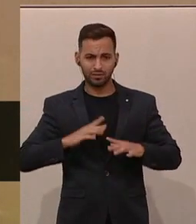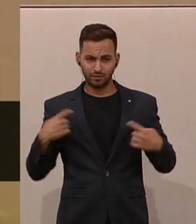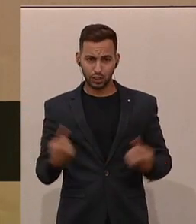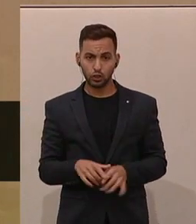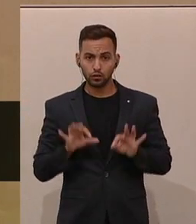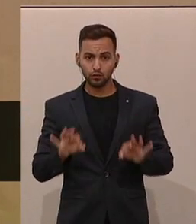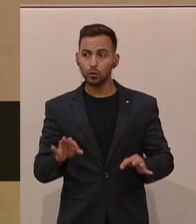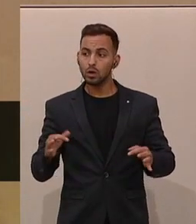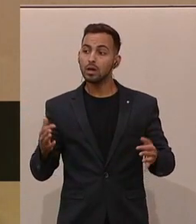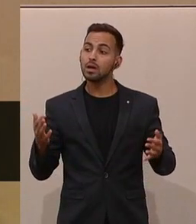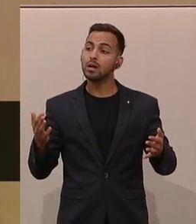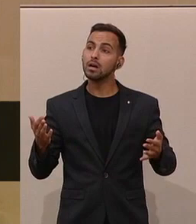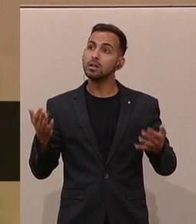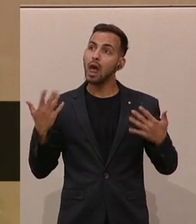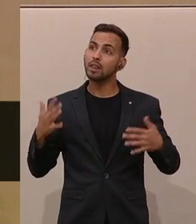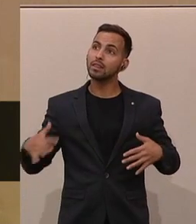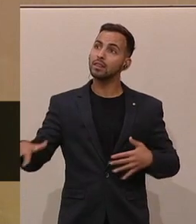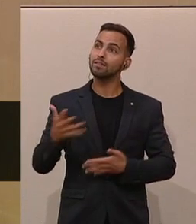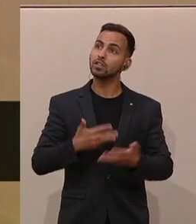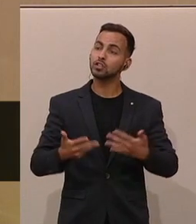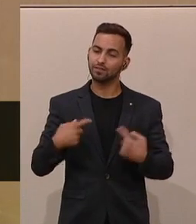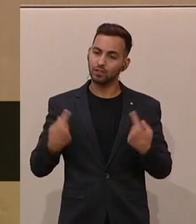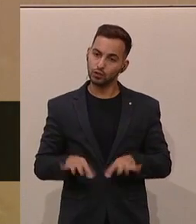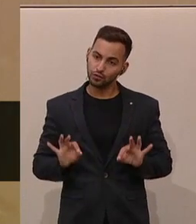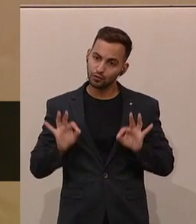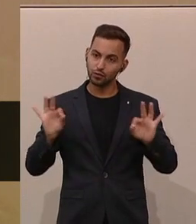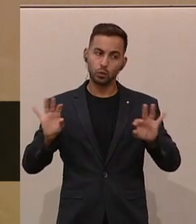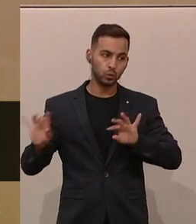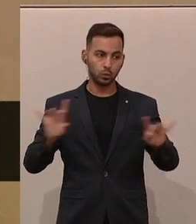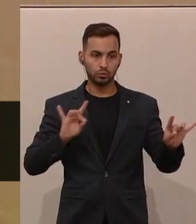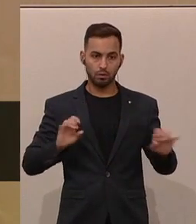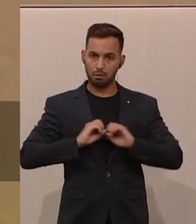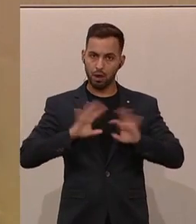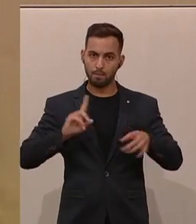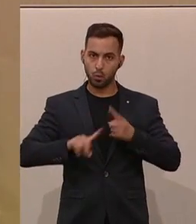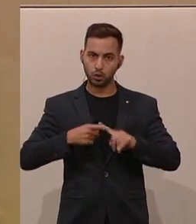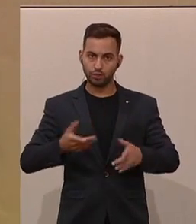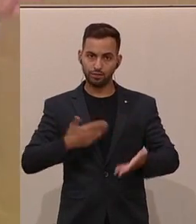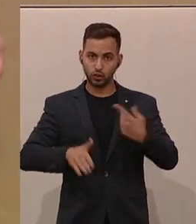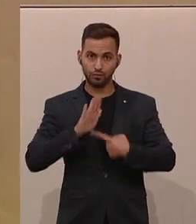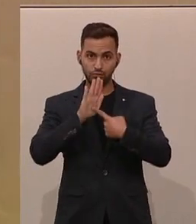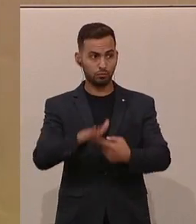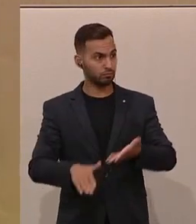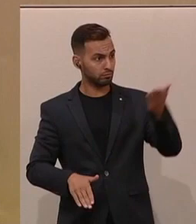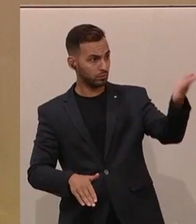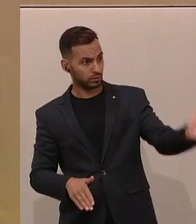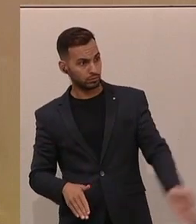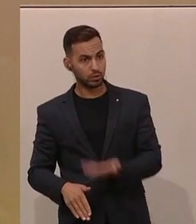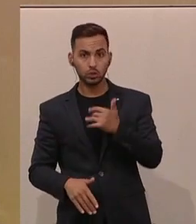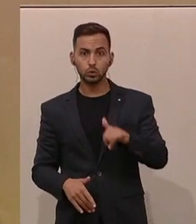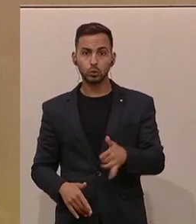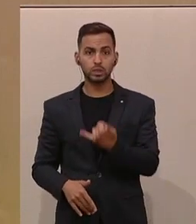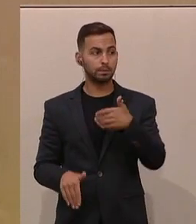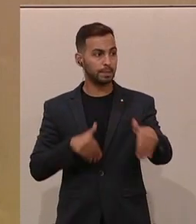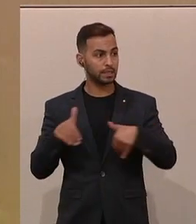Land. Und das ist auch eine ganz klare politische Botschaft, die wir damit vermitteln. Bewerben Sie sich doch als Legisten beim Herrn